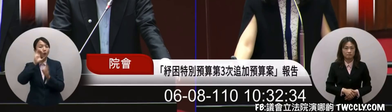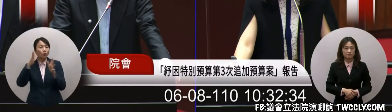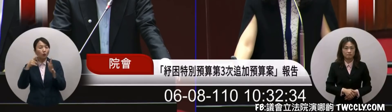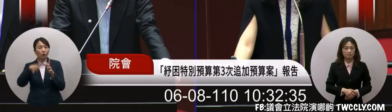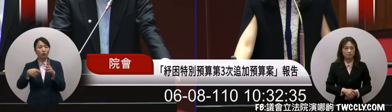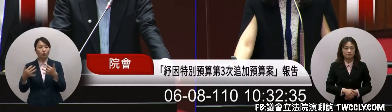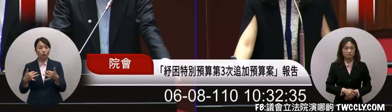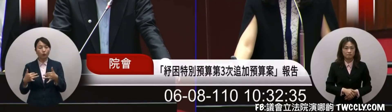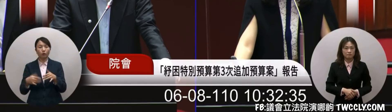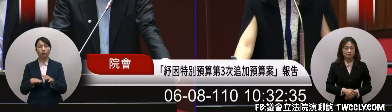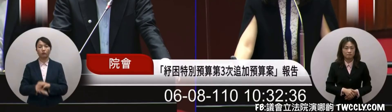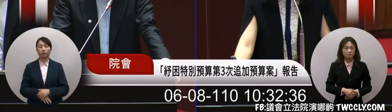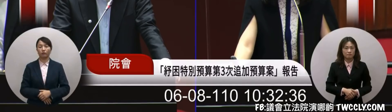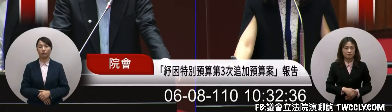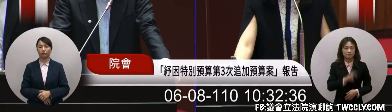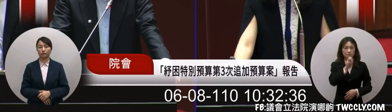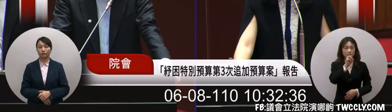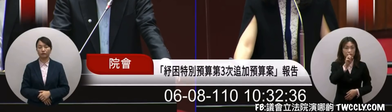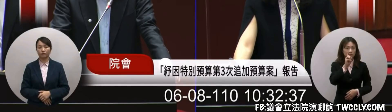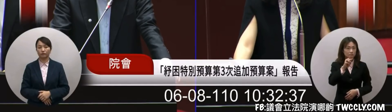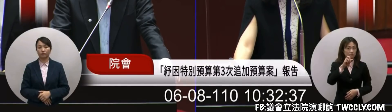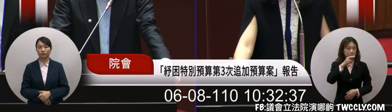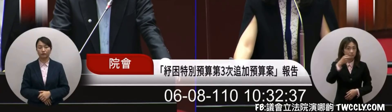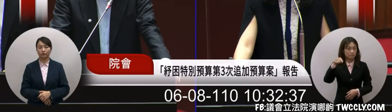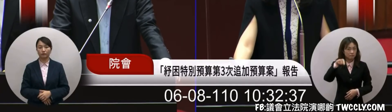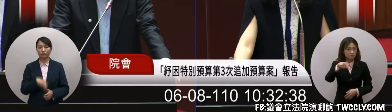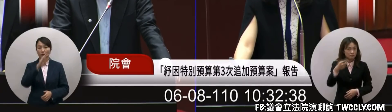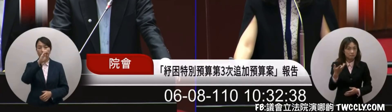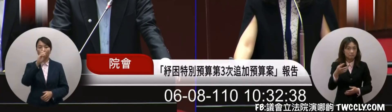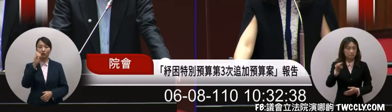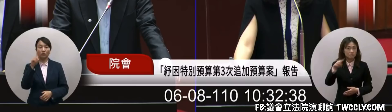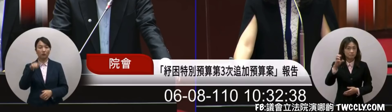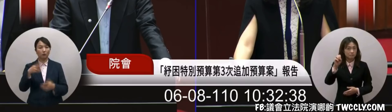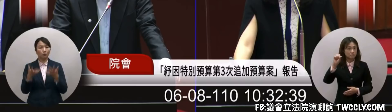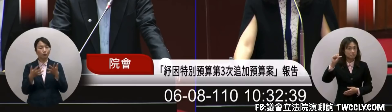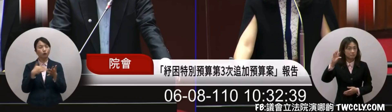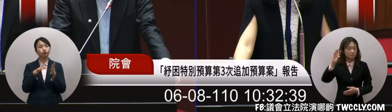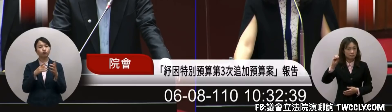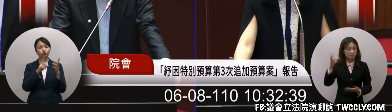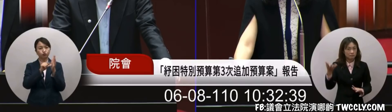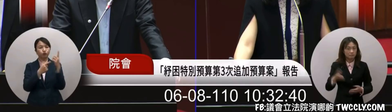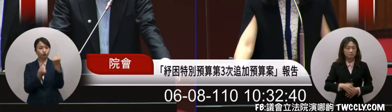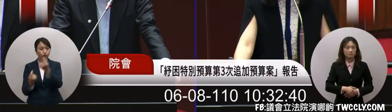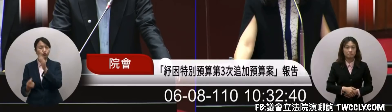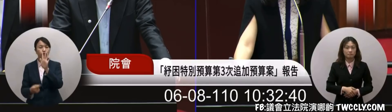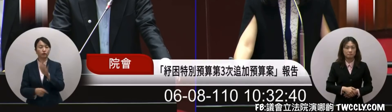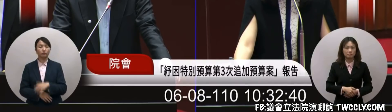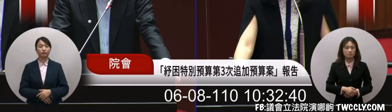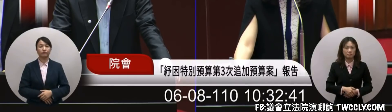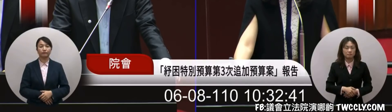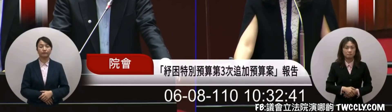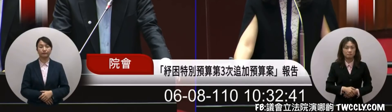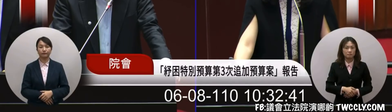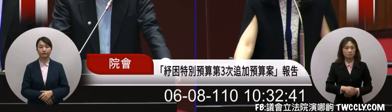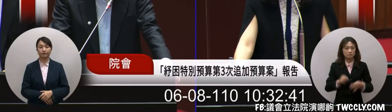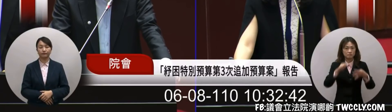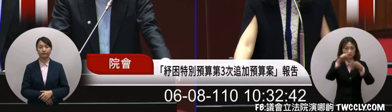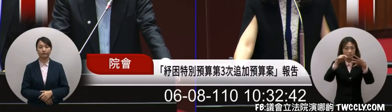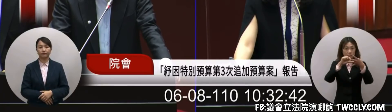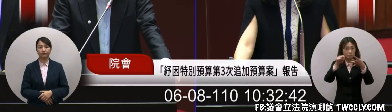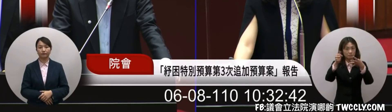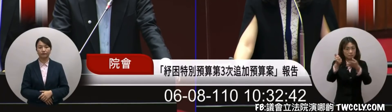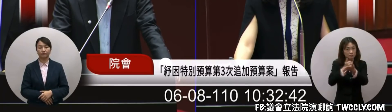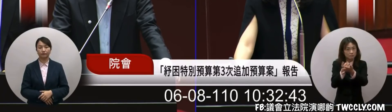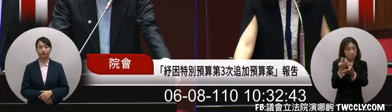相关的一些产程的问题。 莫德纳505万。 莫德纳应该会比较稳定。 比较稳定是说我们 Q3 会进来多少莫